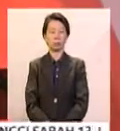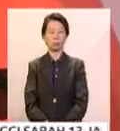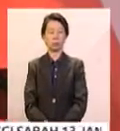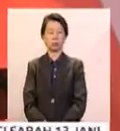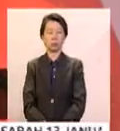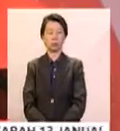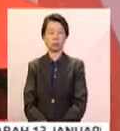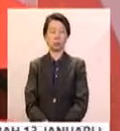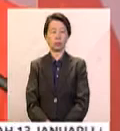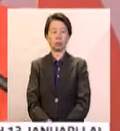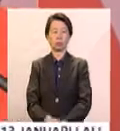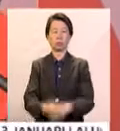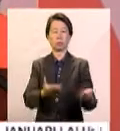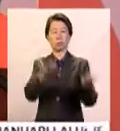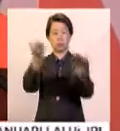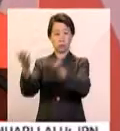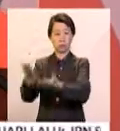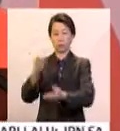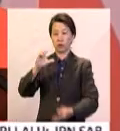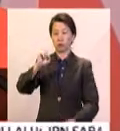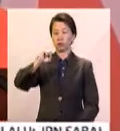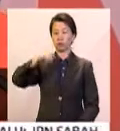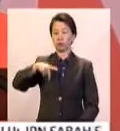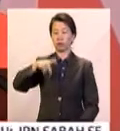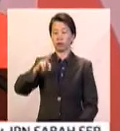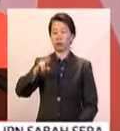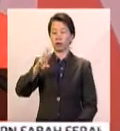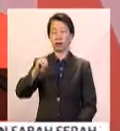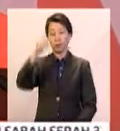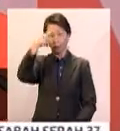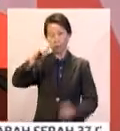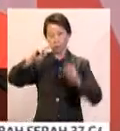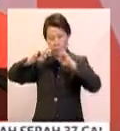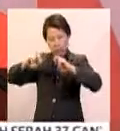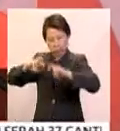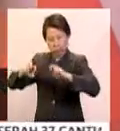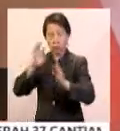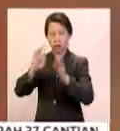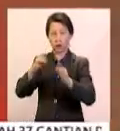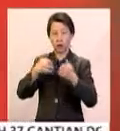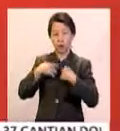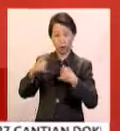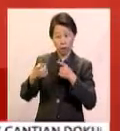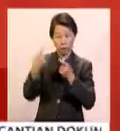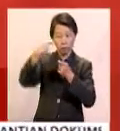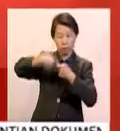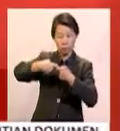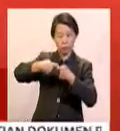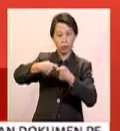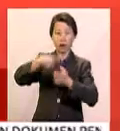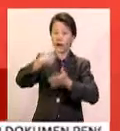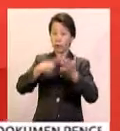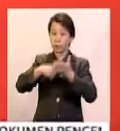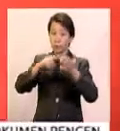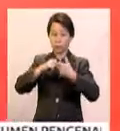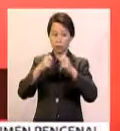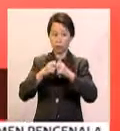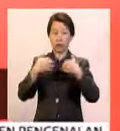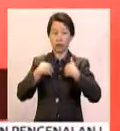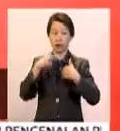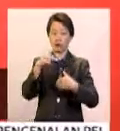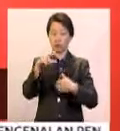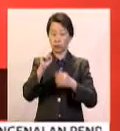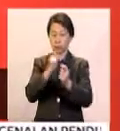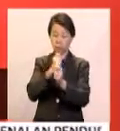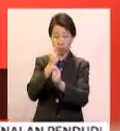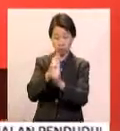Dibawa pada pihak SPRM untuk disiasat. Kalau ada tercuit dan terbabit, terpalit, apalagi kalau ada kes tertentu